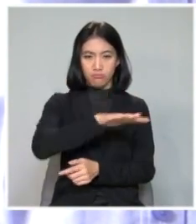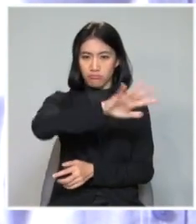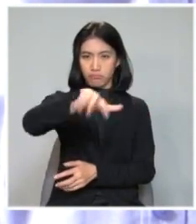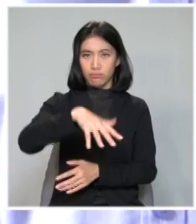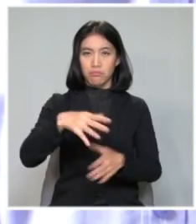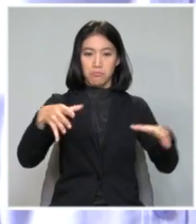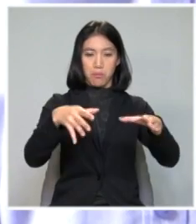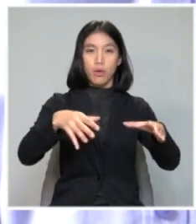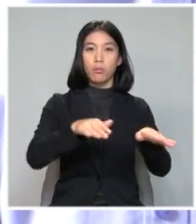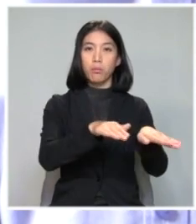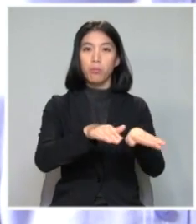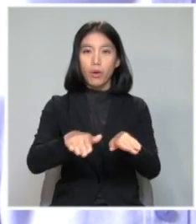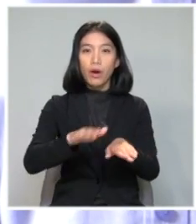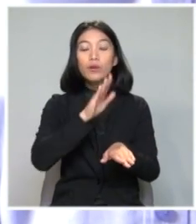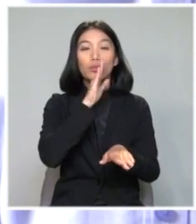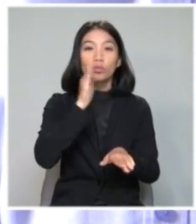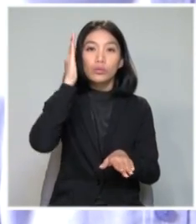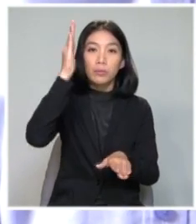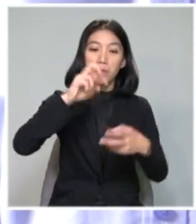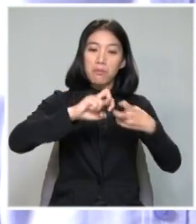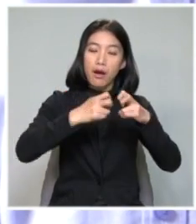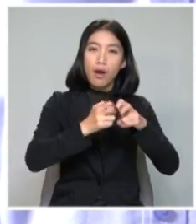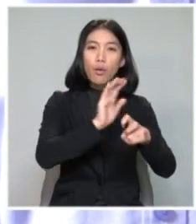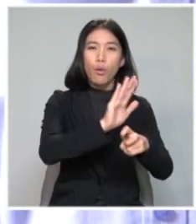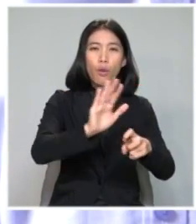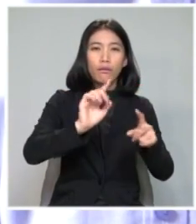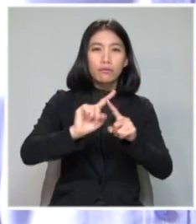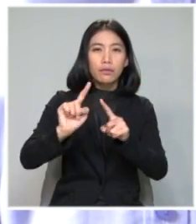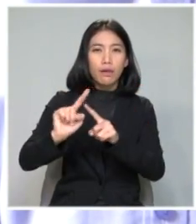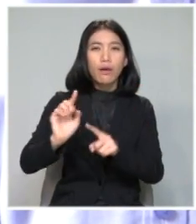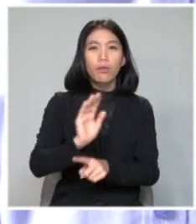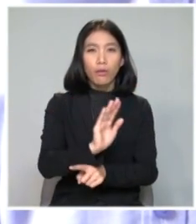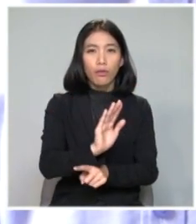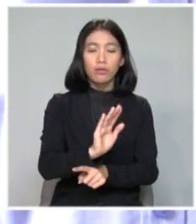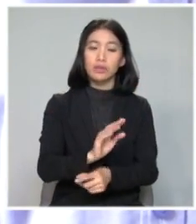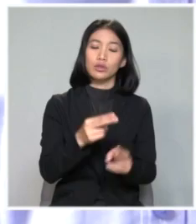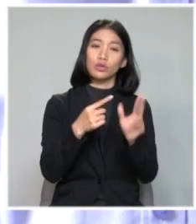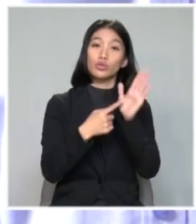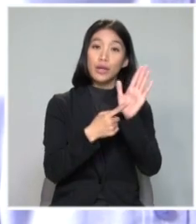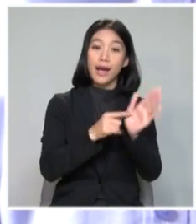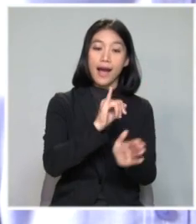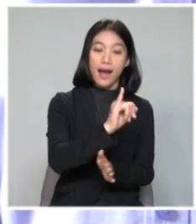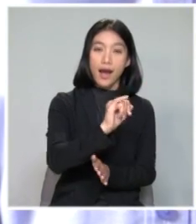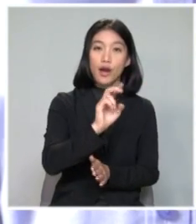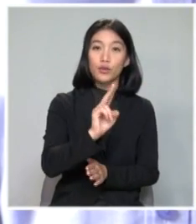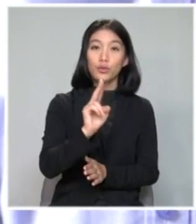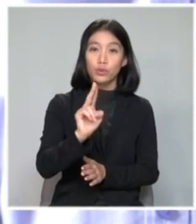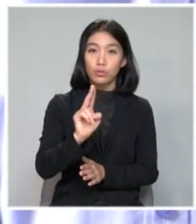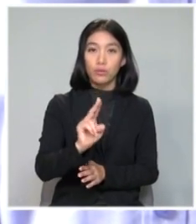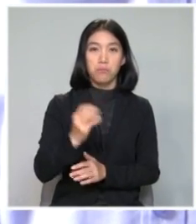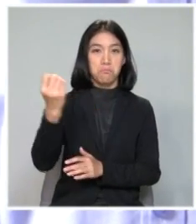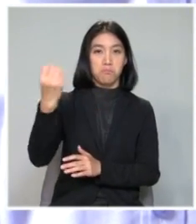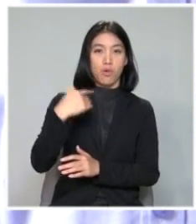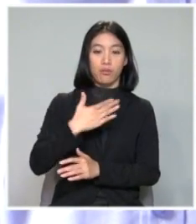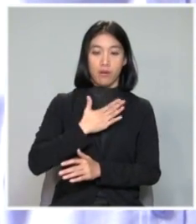เข้าไปแก้ไขปัญหาในเรื่องของปัญหาของ IUU ซึ่งได้กำหนดไว้ว่าเราเนี่ยมี